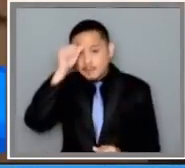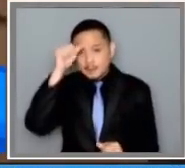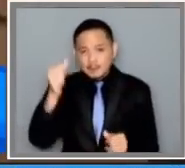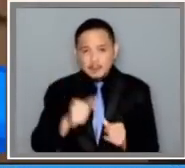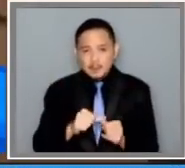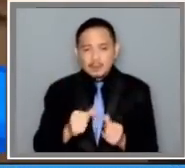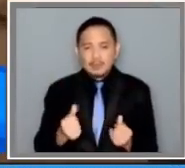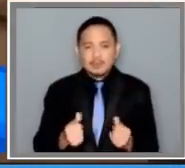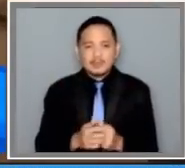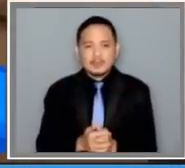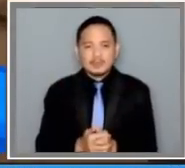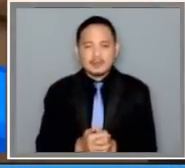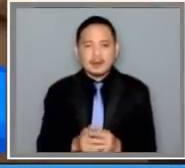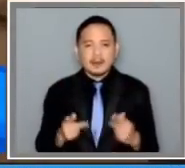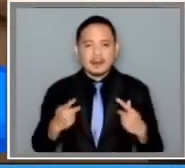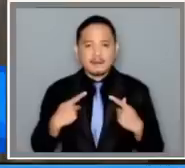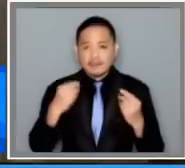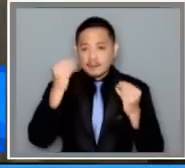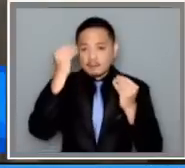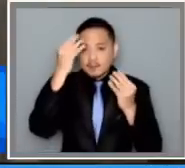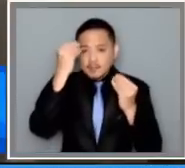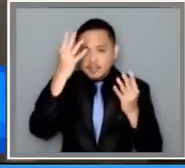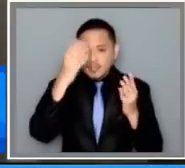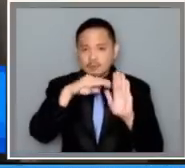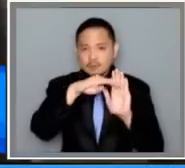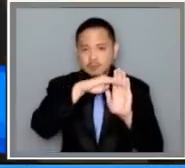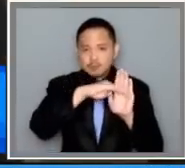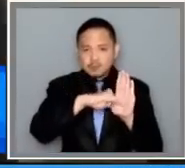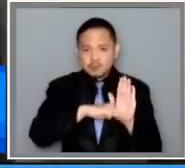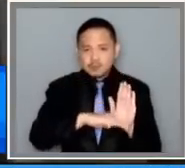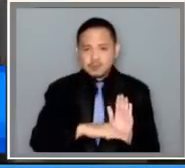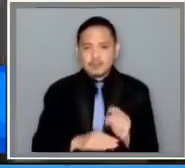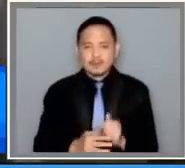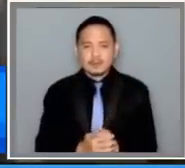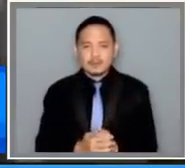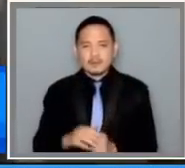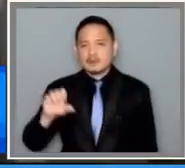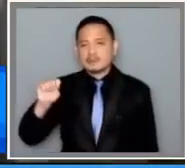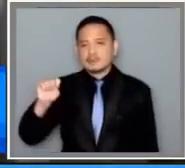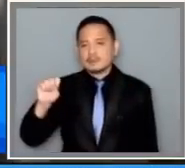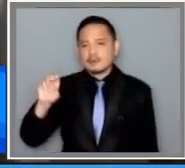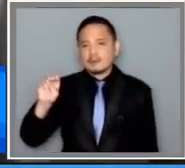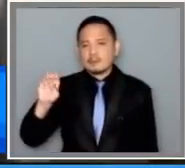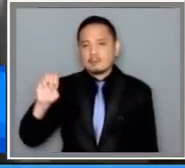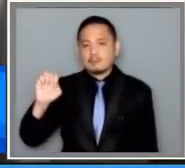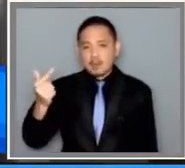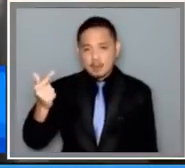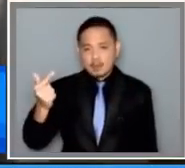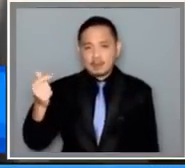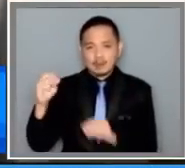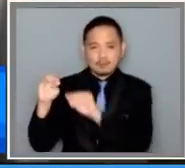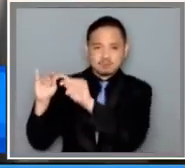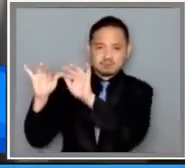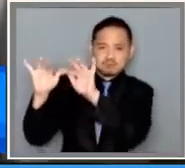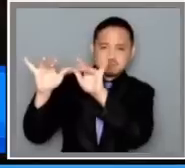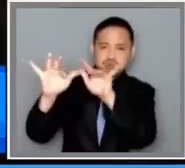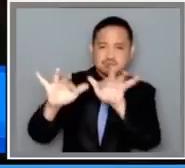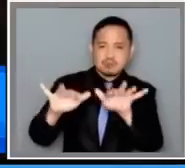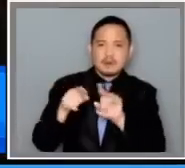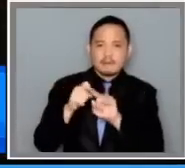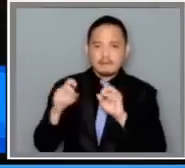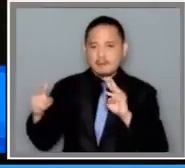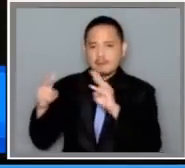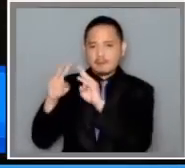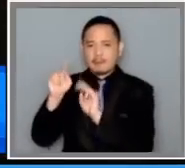Nabigyan tayo ng mga impormasyon na karamihan ng smog, volcanic smog na pumalat mula sa Bulkang Taal